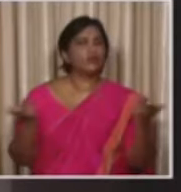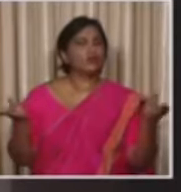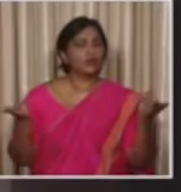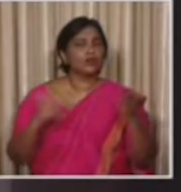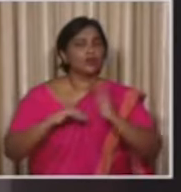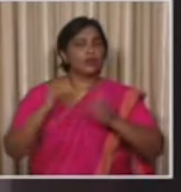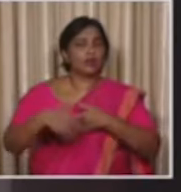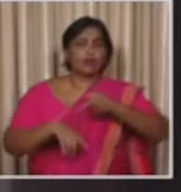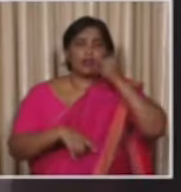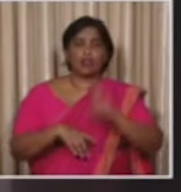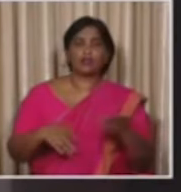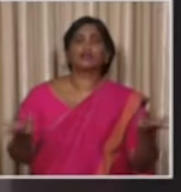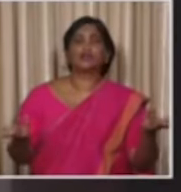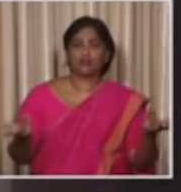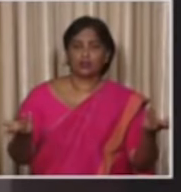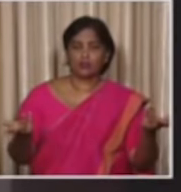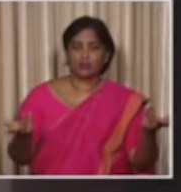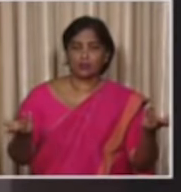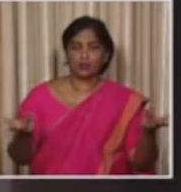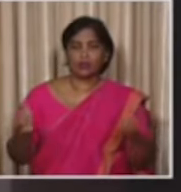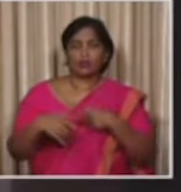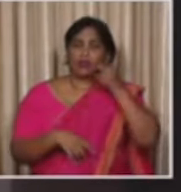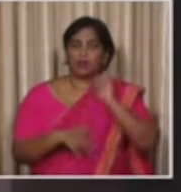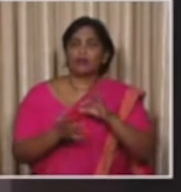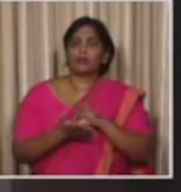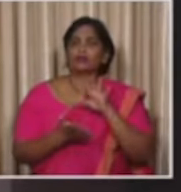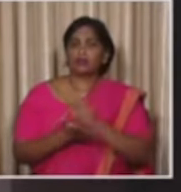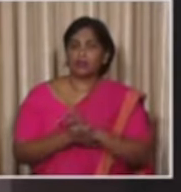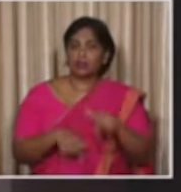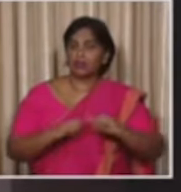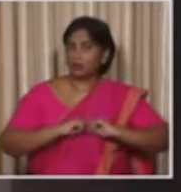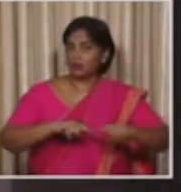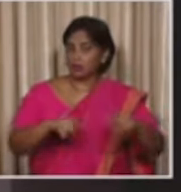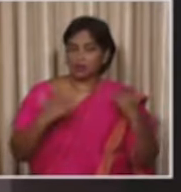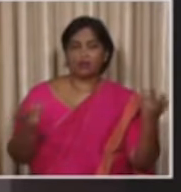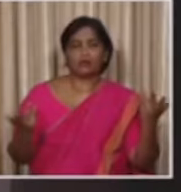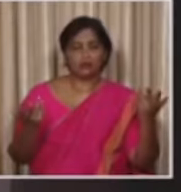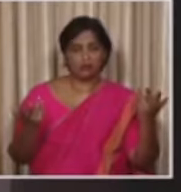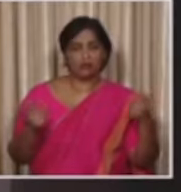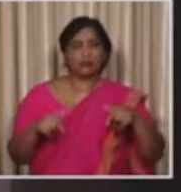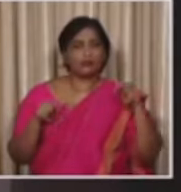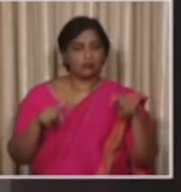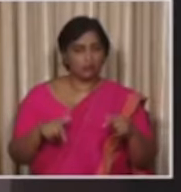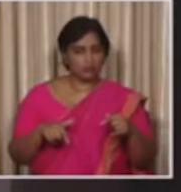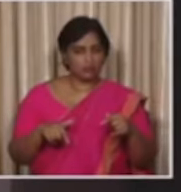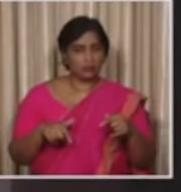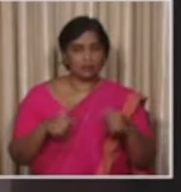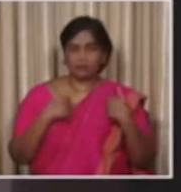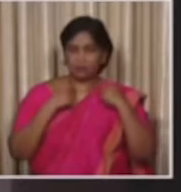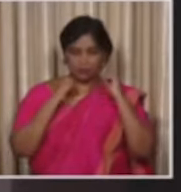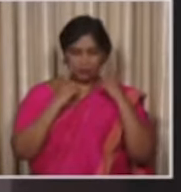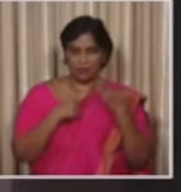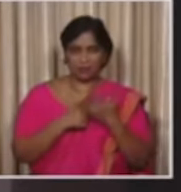පුතමුණන්සලා ගත්ත කැබිනට් එකේ තීන්දුව. කැබිනට් එකේ ගත්ත තීන්දුව අද ක්‍රියාත්මක කරන්න අද මන් දන්නේ